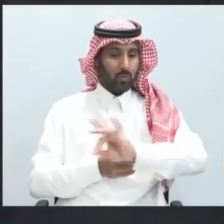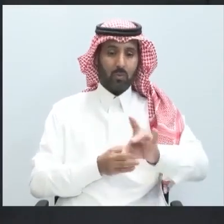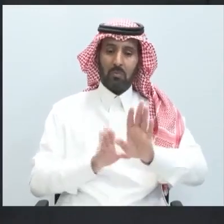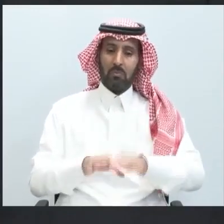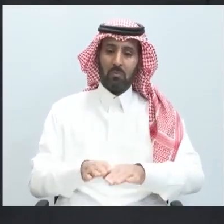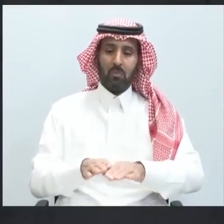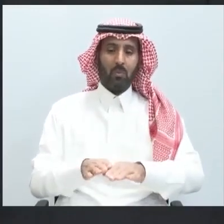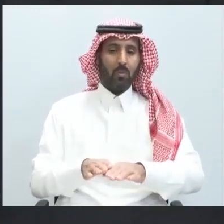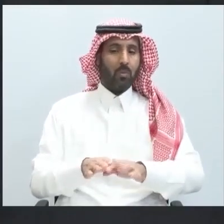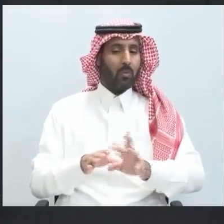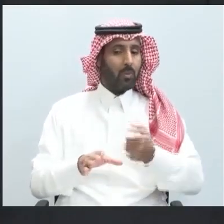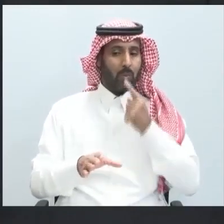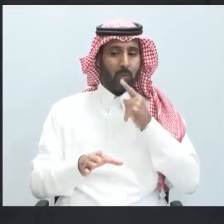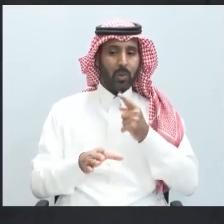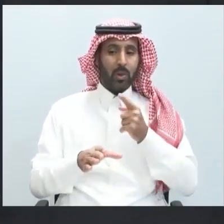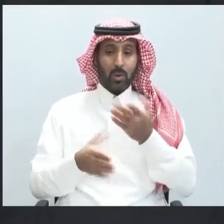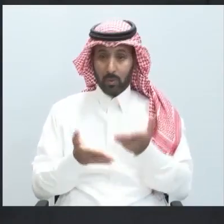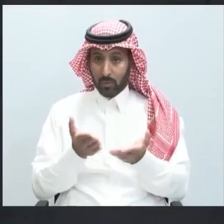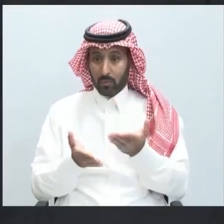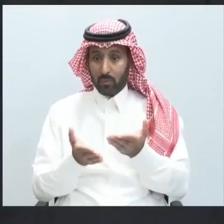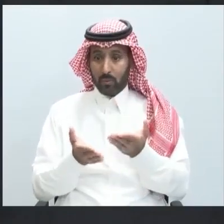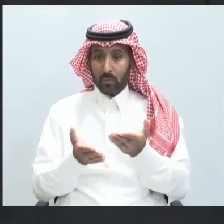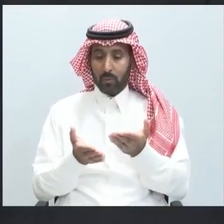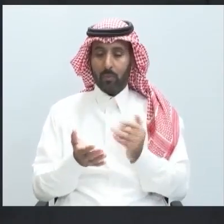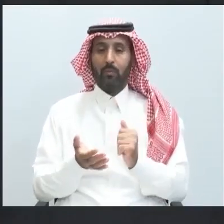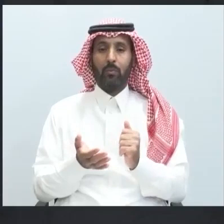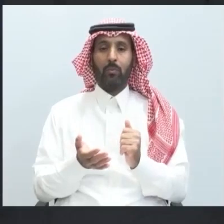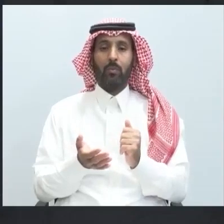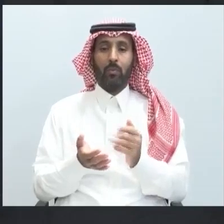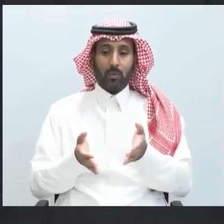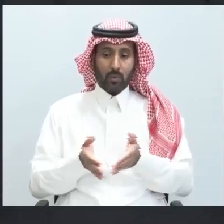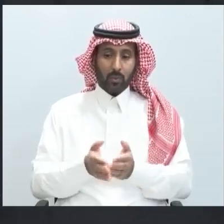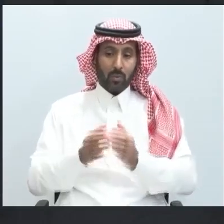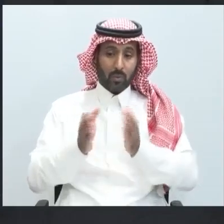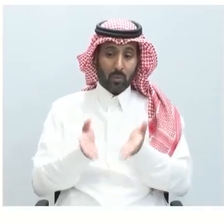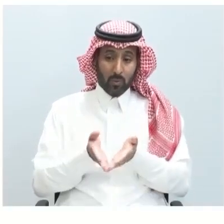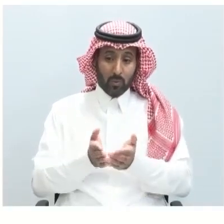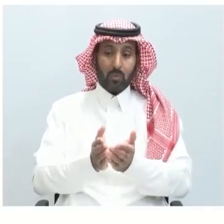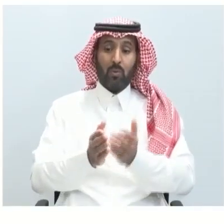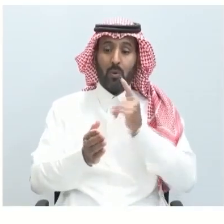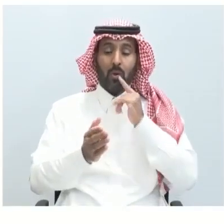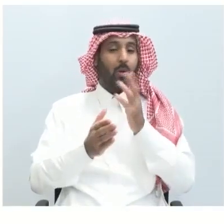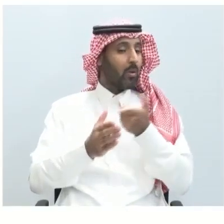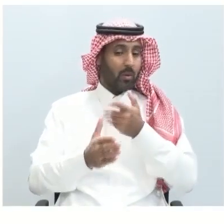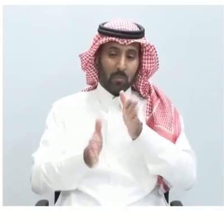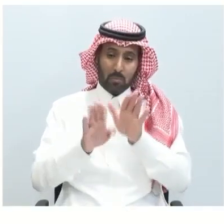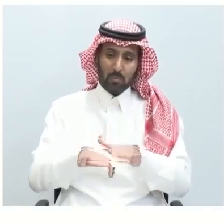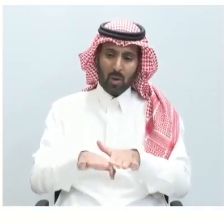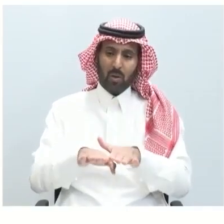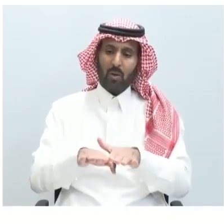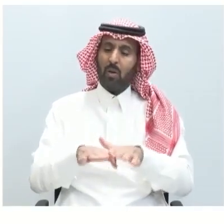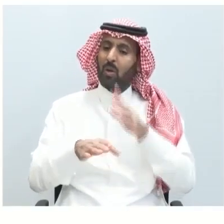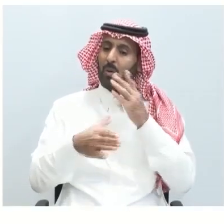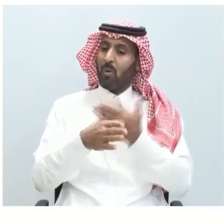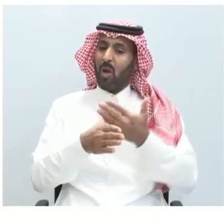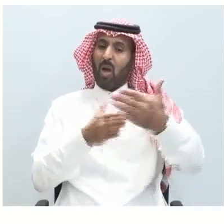القارب هل تتوقع ان يكون هنا في حاله اتزان القارب لا يتحرك بالنسبه لضفتي النهر سيكون هناك قوه